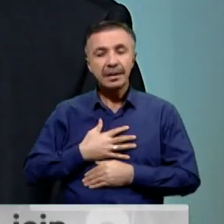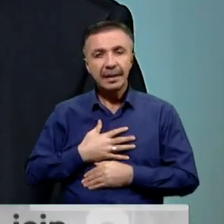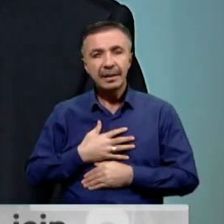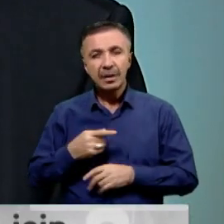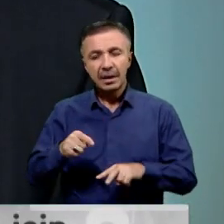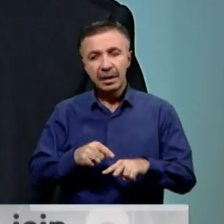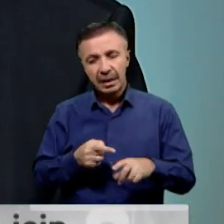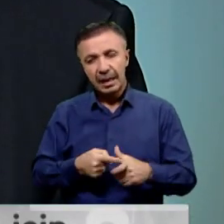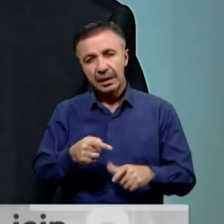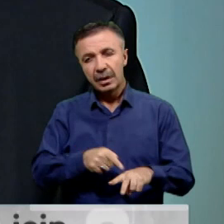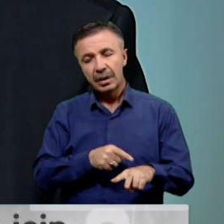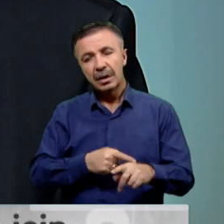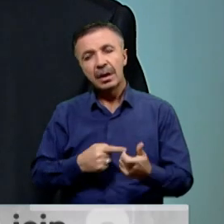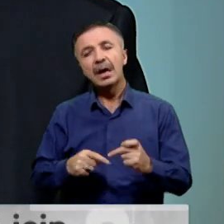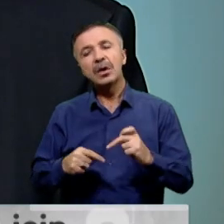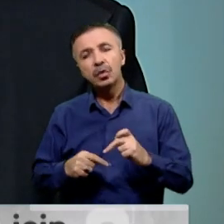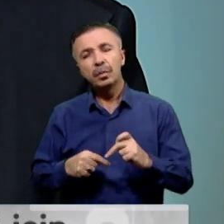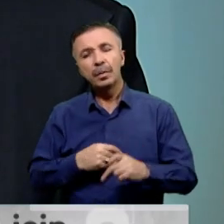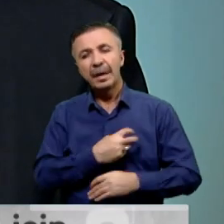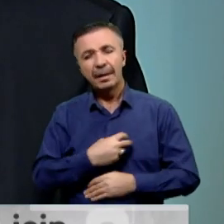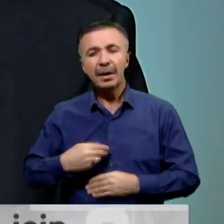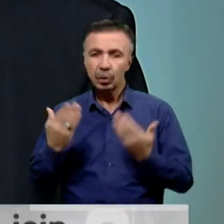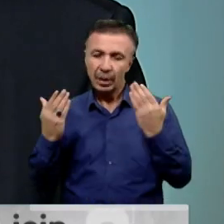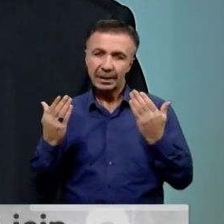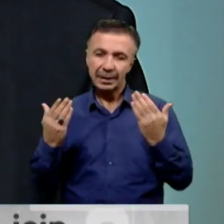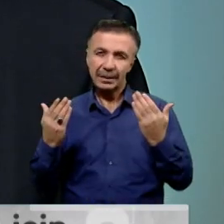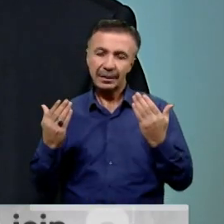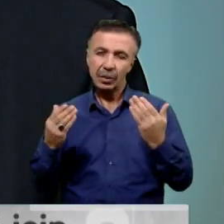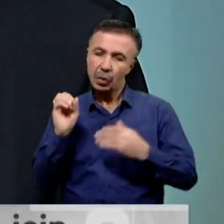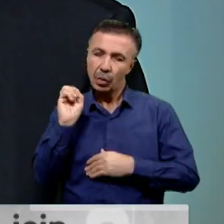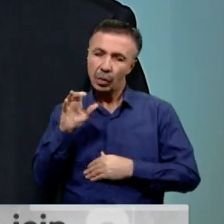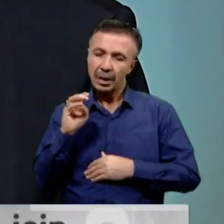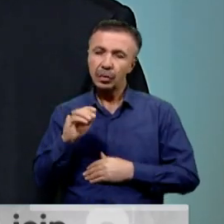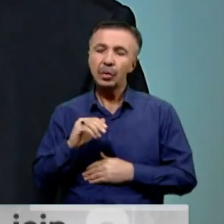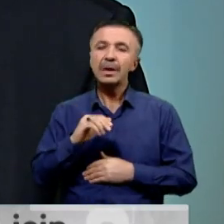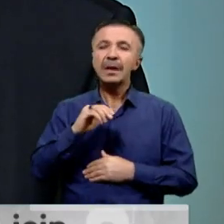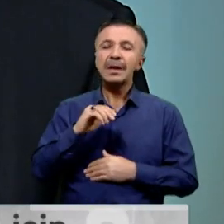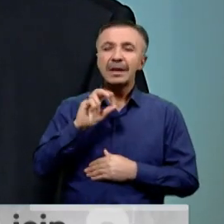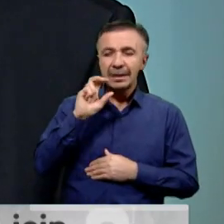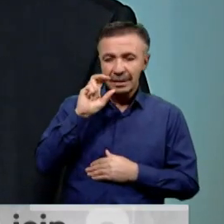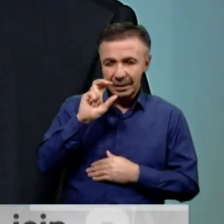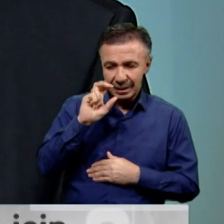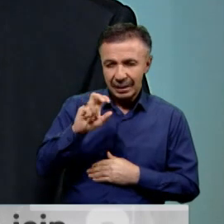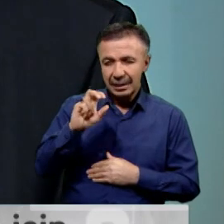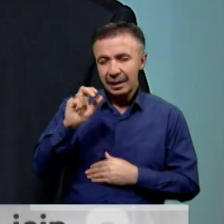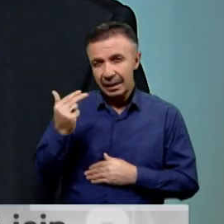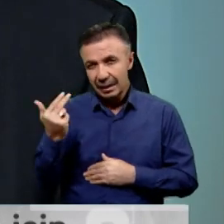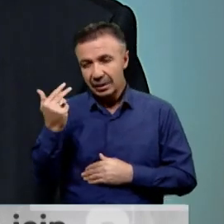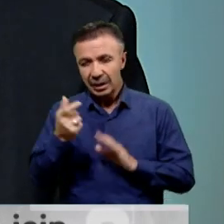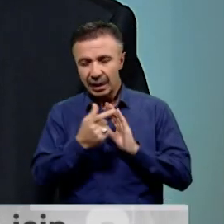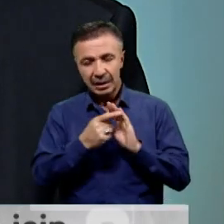Bu birincisi. Şimdi 87. ayet-i kerimeye bakalım. Orada Zinnun dediğimiz